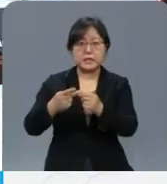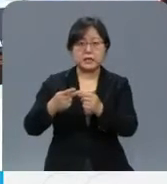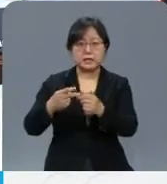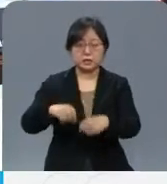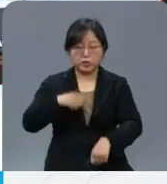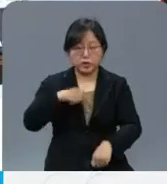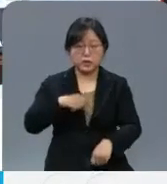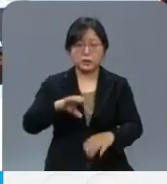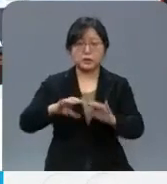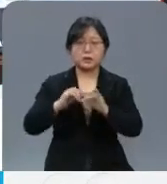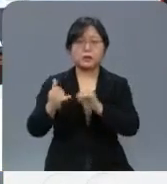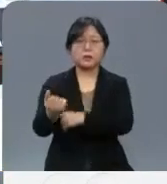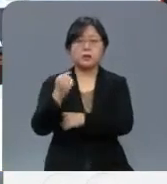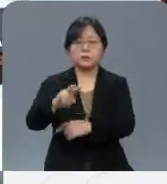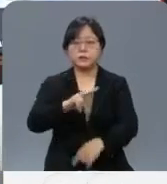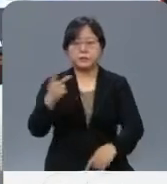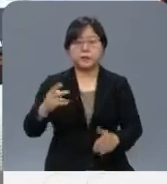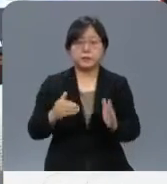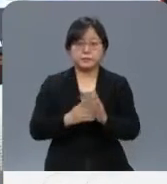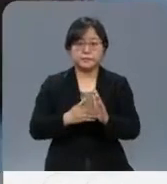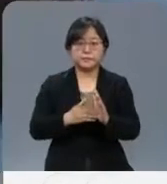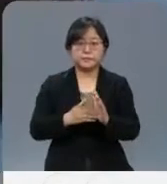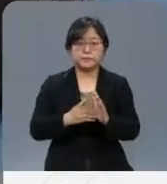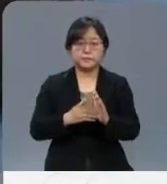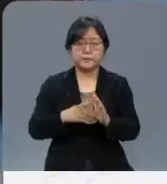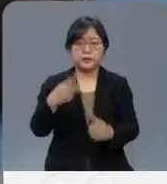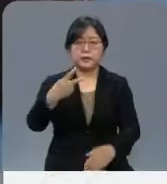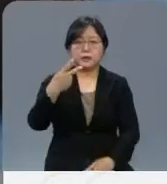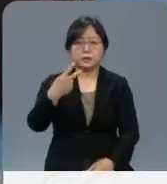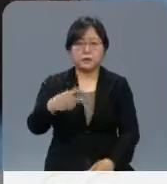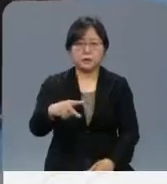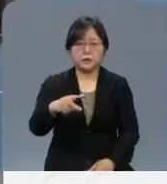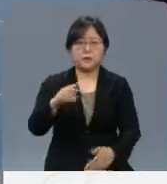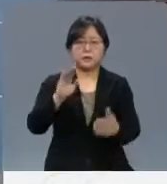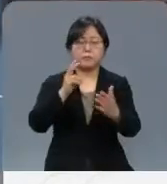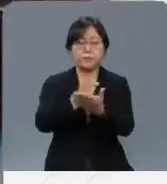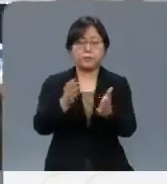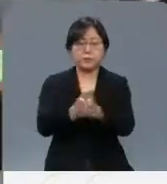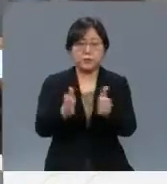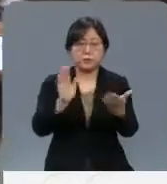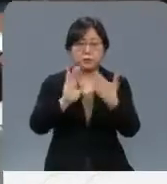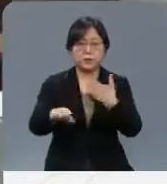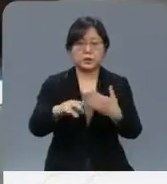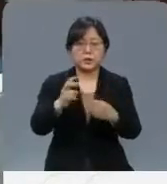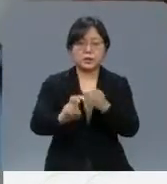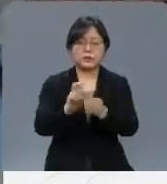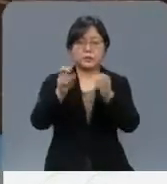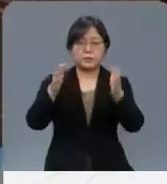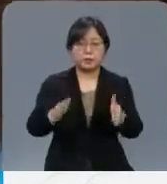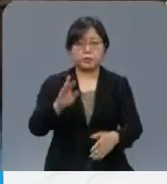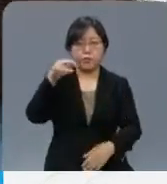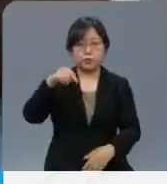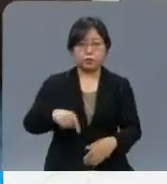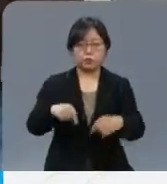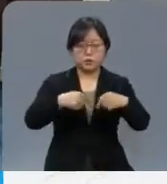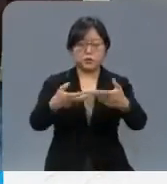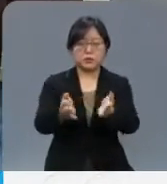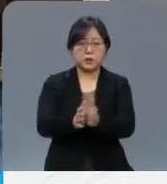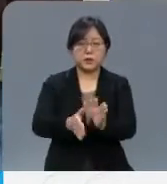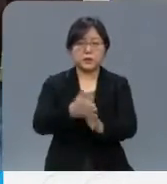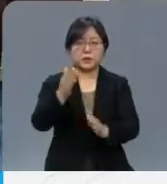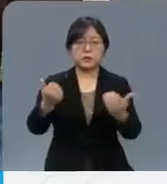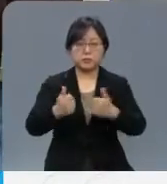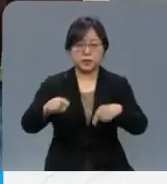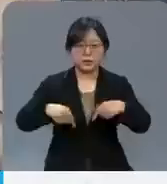정의당에서 국민의힘으로 바뀌었습니다. 2002년 정당명부제 도입 이후 20년 만에 보수정당의 첫